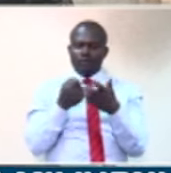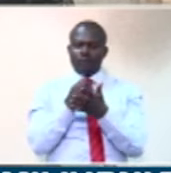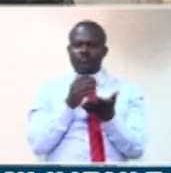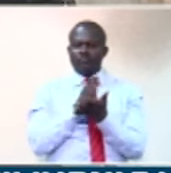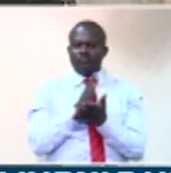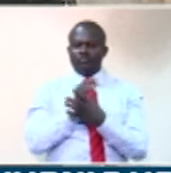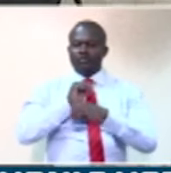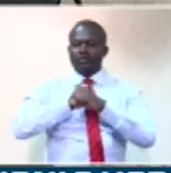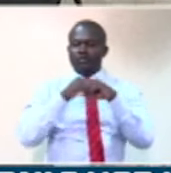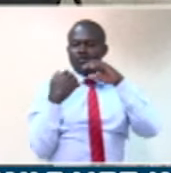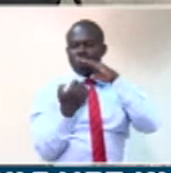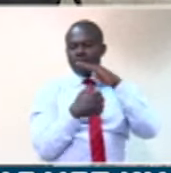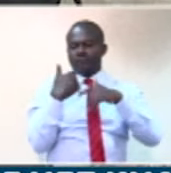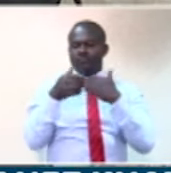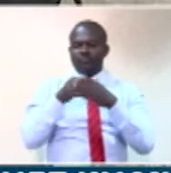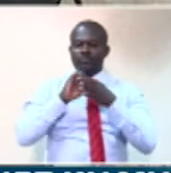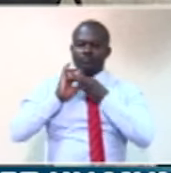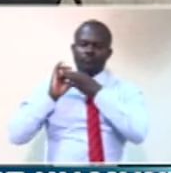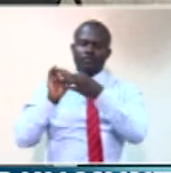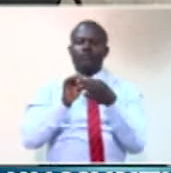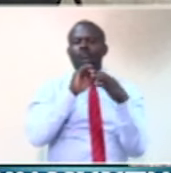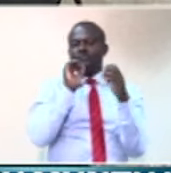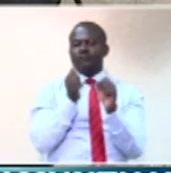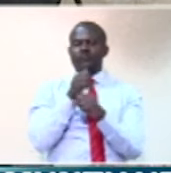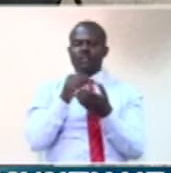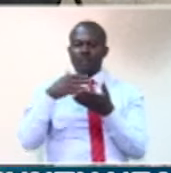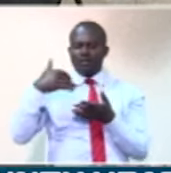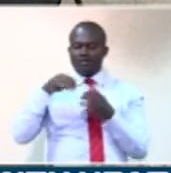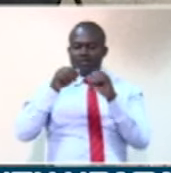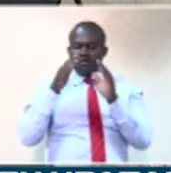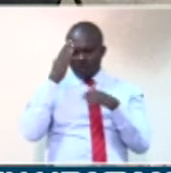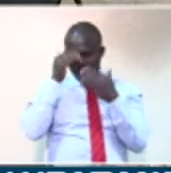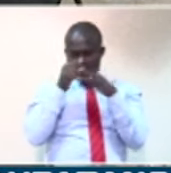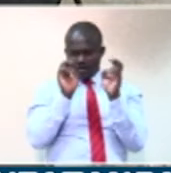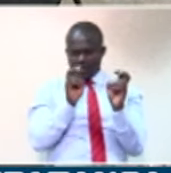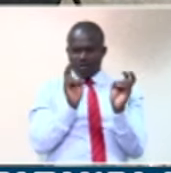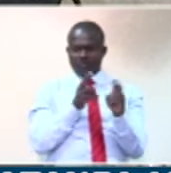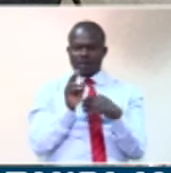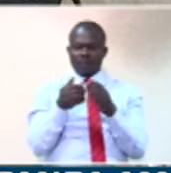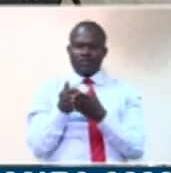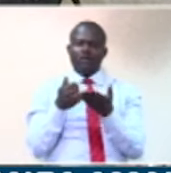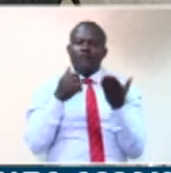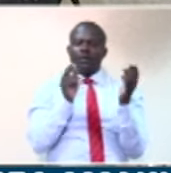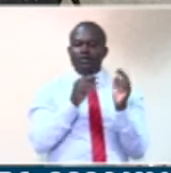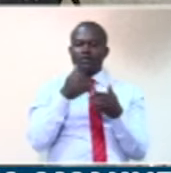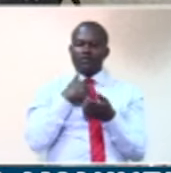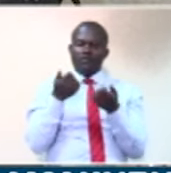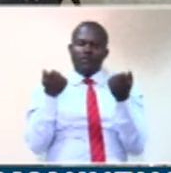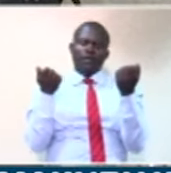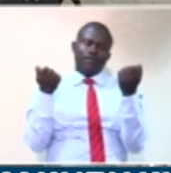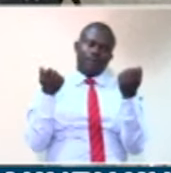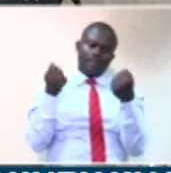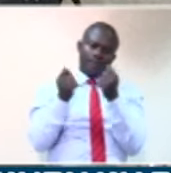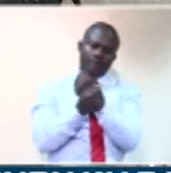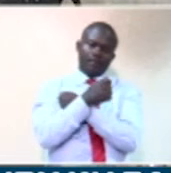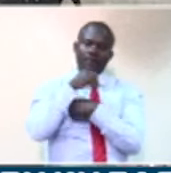by'ukuri turengera ibidukikije. Agumya dufatikanye turebe kidashobora guhenda umumotari, kuko n'ubundi yarasanzwe atwara, yarasanzwe afite moto. Mu kuhindura